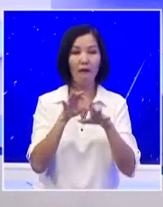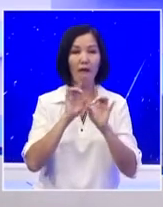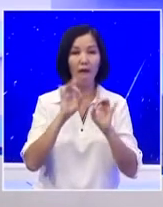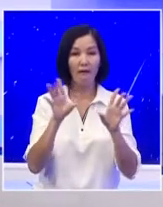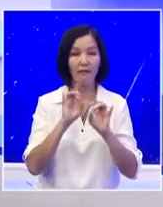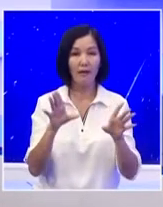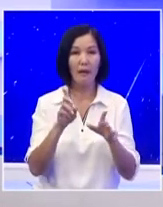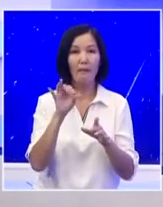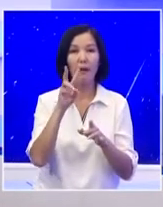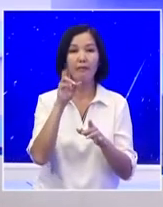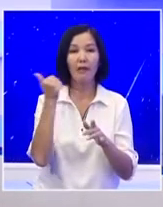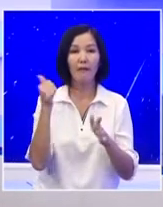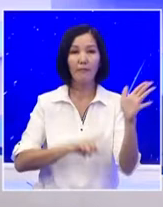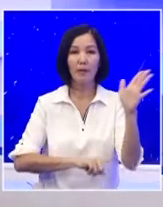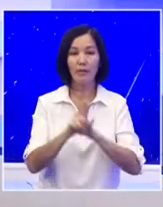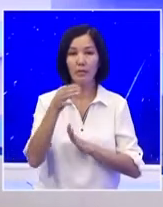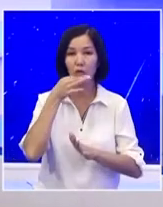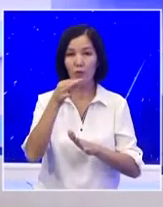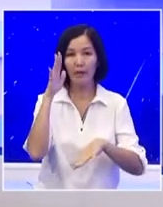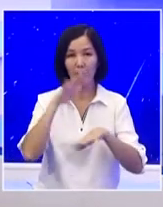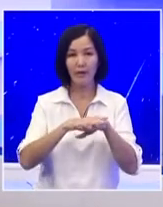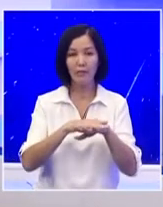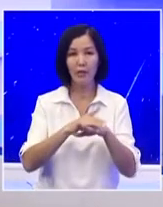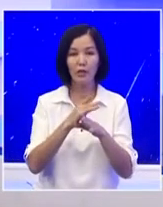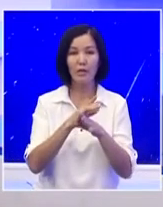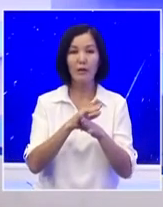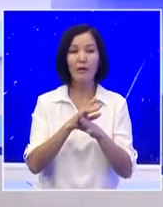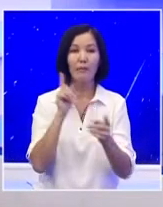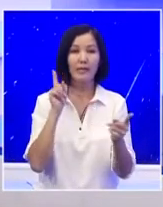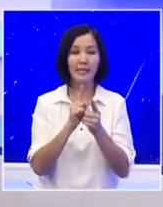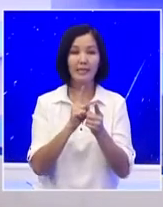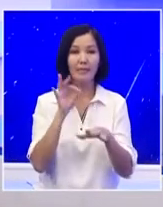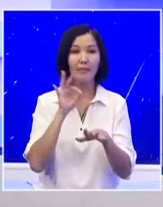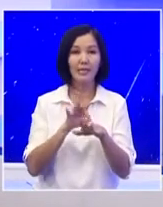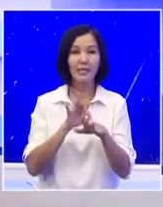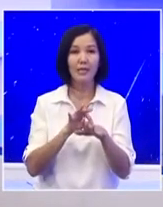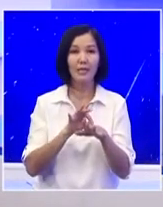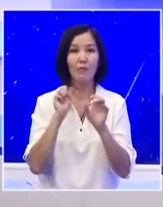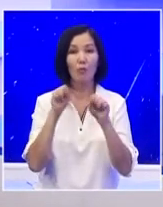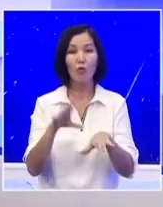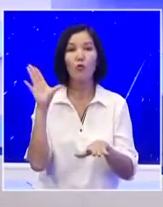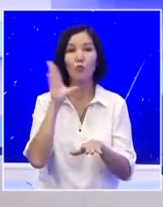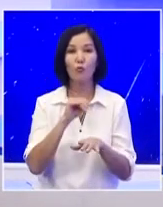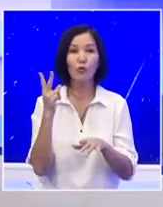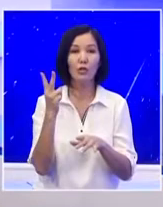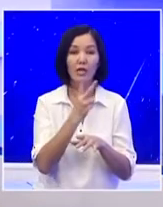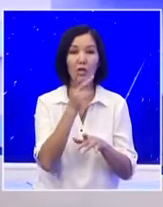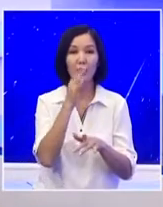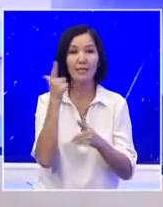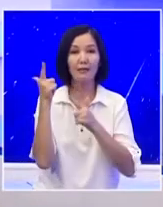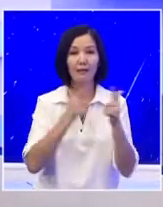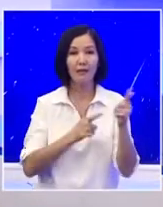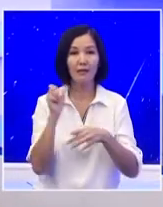айтты. Амандық Баталов апта басында жауаптылар мен аудан әкімдерін жинап, індеттің болуы мүмкін екінші кезеңге дайындық бойынша